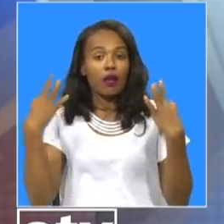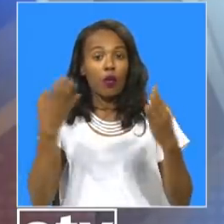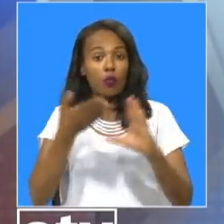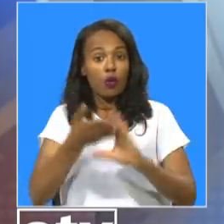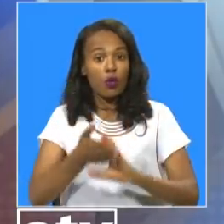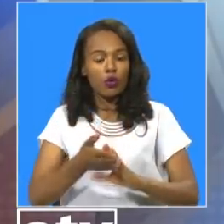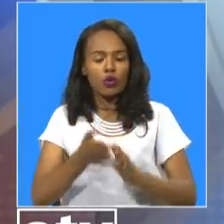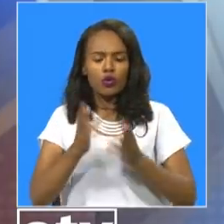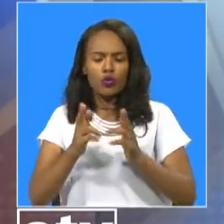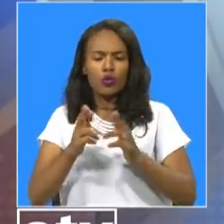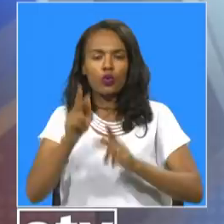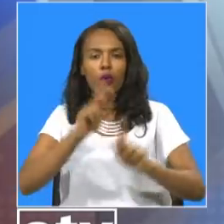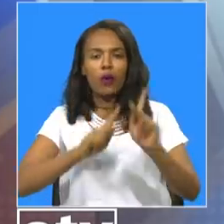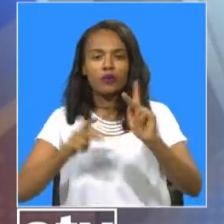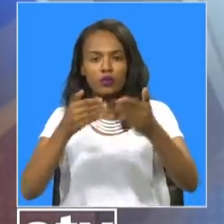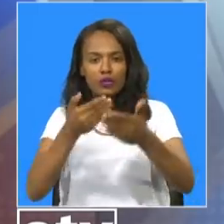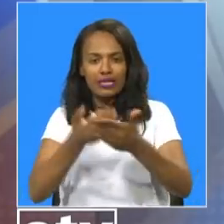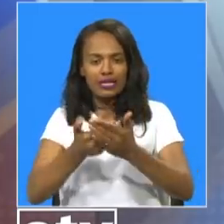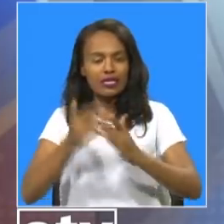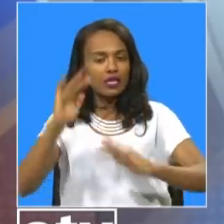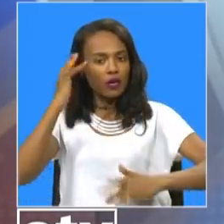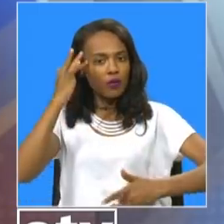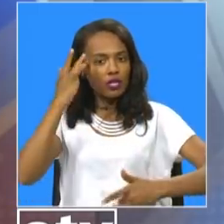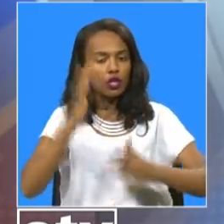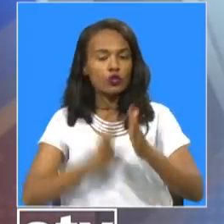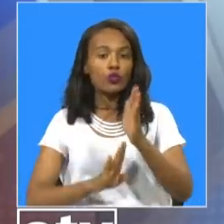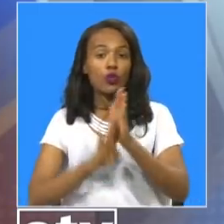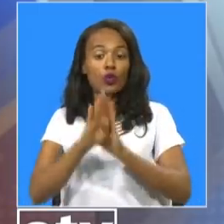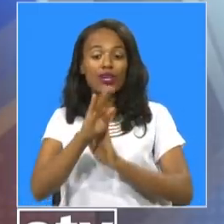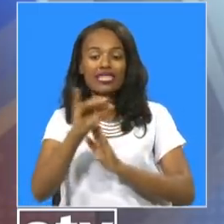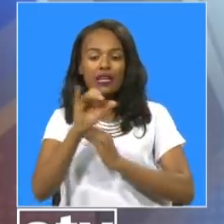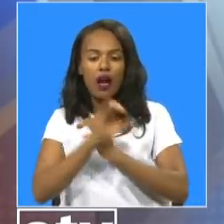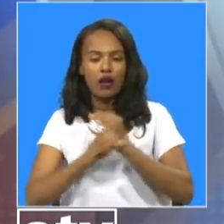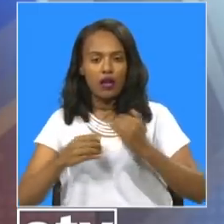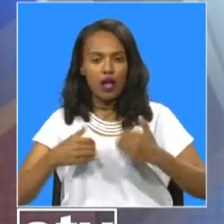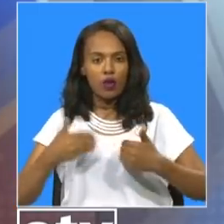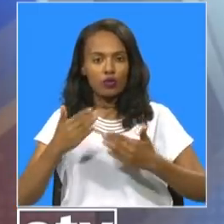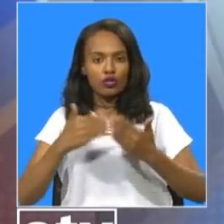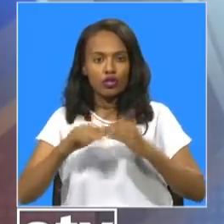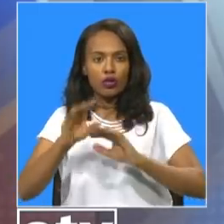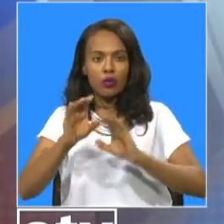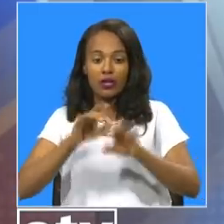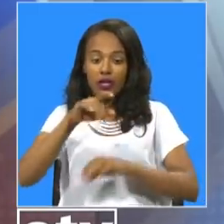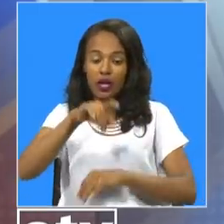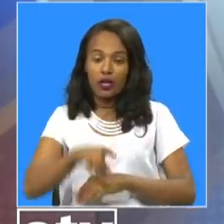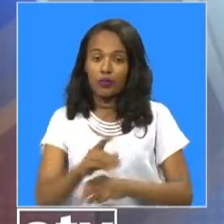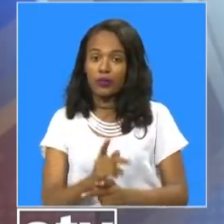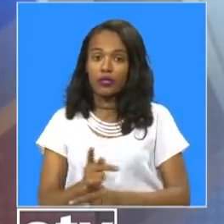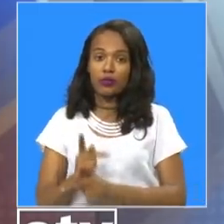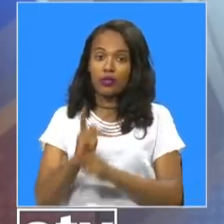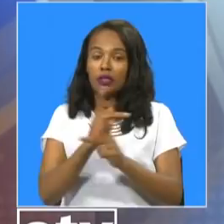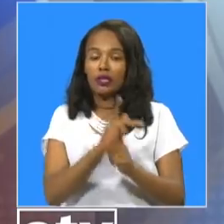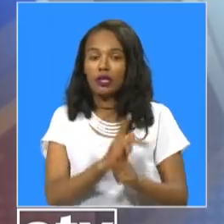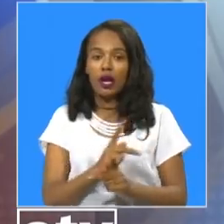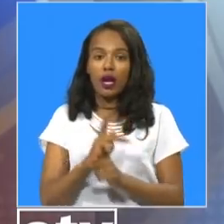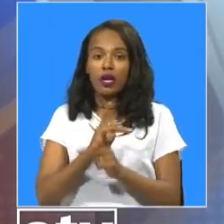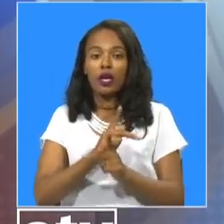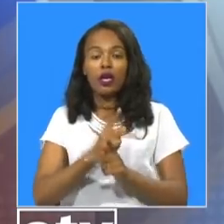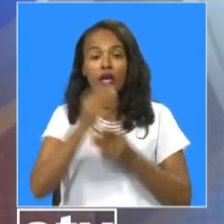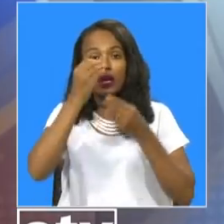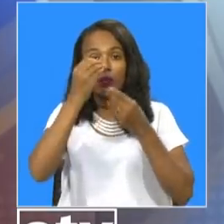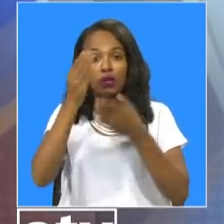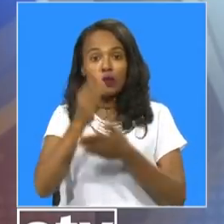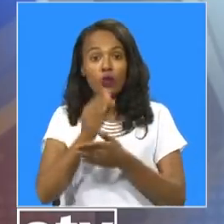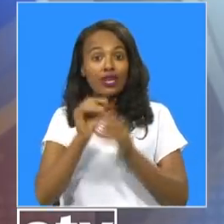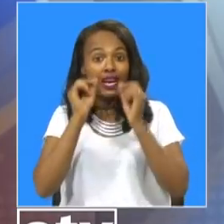ቶሎ ለማህበረሰቡ እንዲደርስ ለበሽታው ፕሮግረስ እንደ ሀገር ያለውንም ችግር እንደዚሁም ማድረግ ያለበትንም ጥንቃቄ